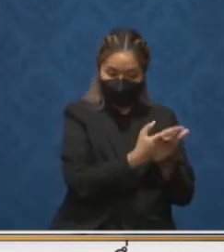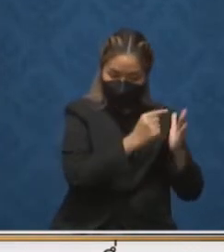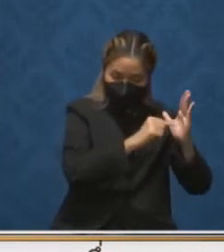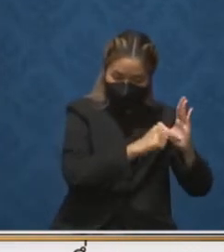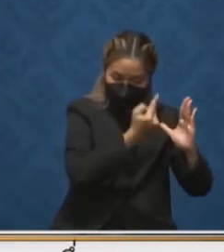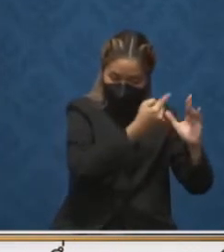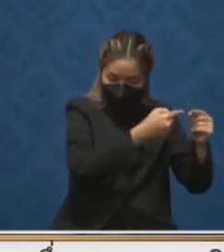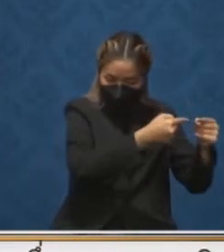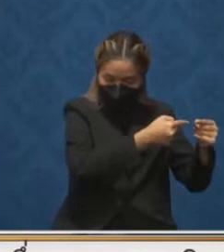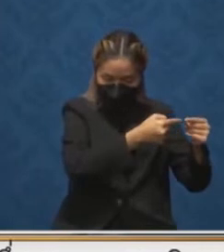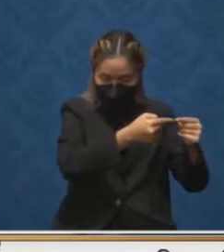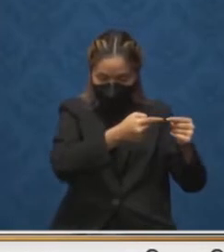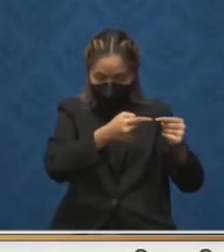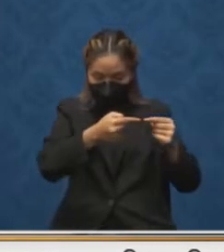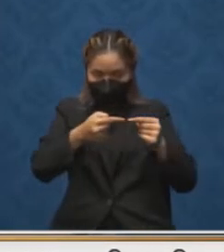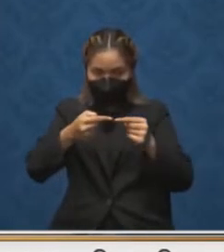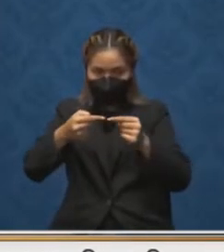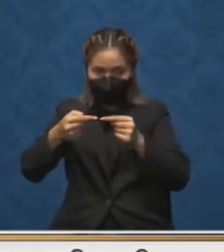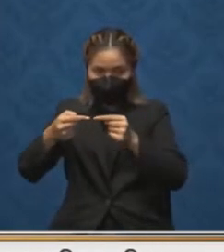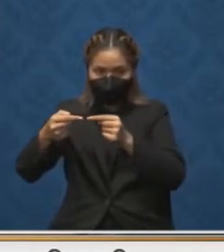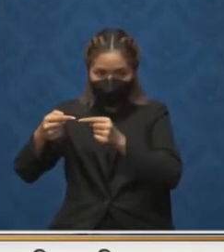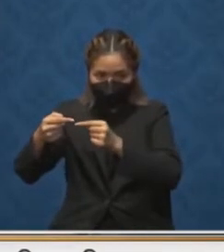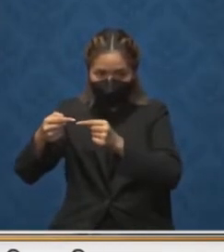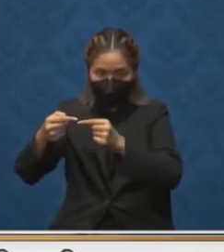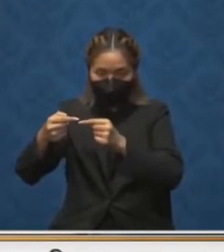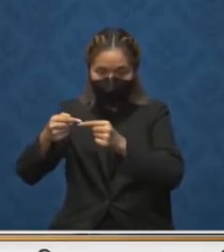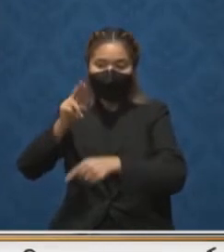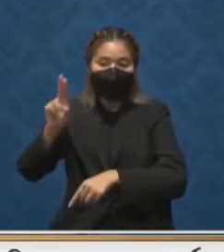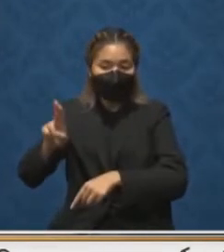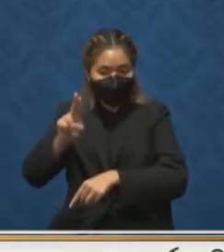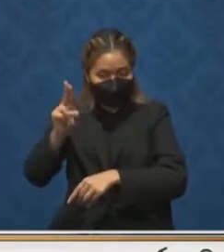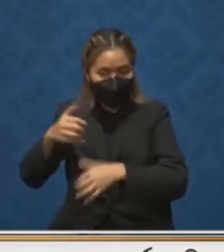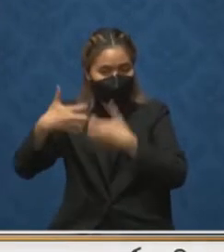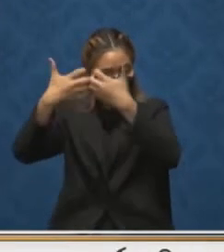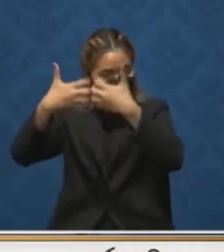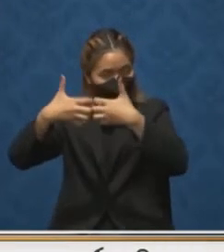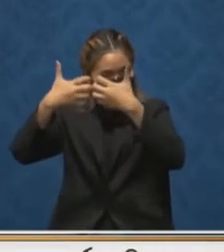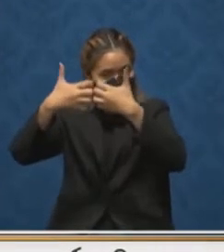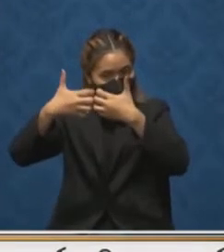ที่มีการนำไปใช้ในกรณีขโไฟฟ้า